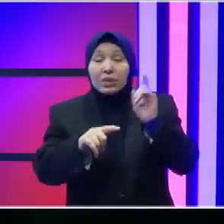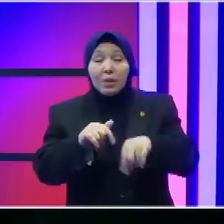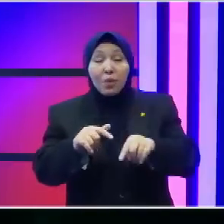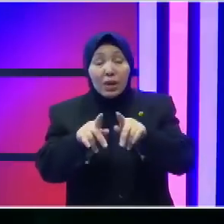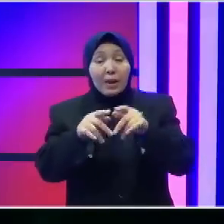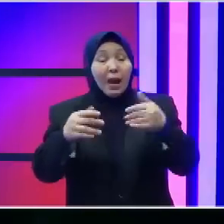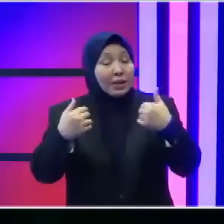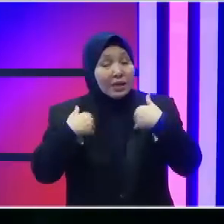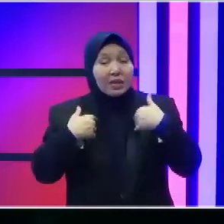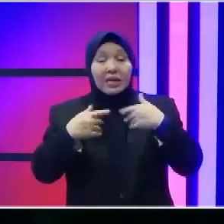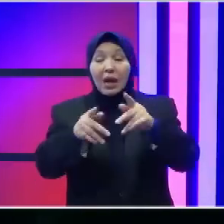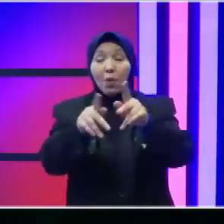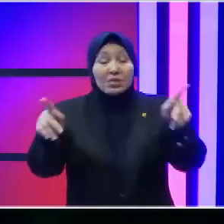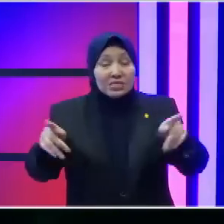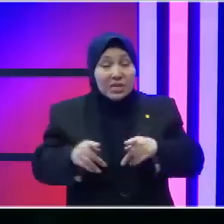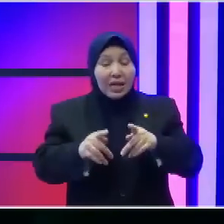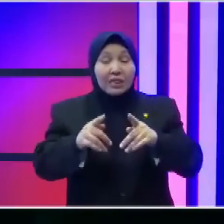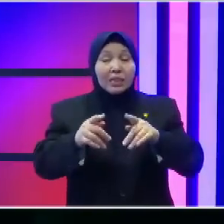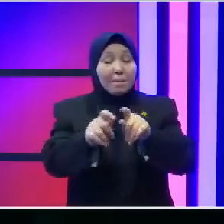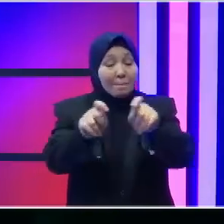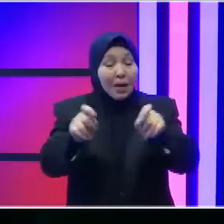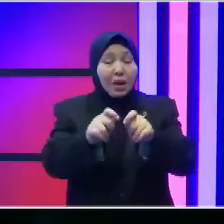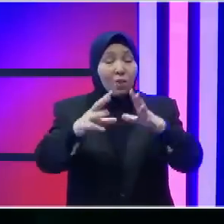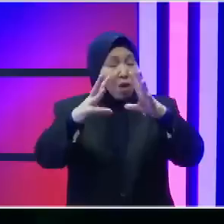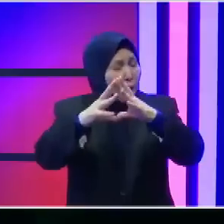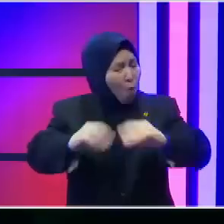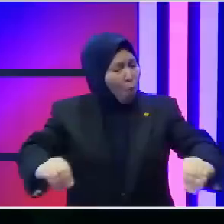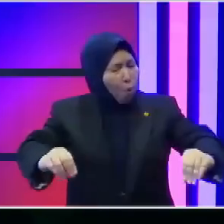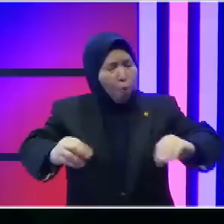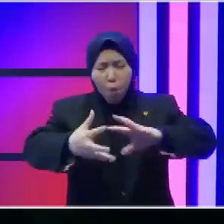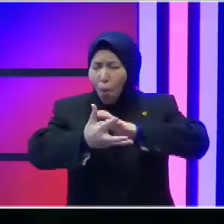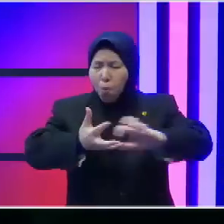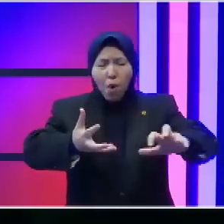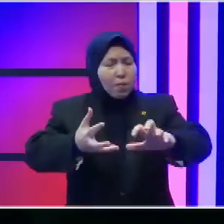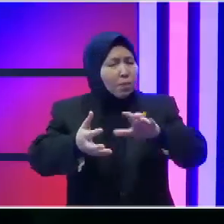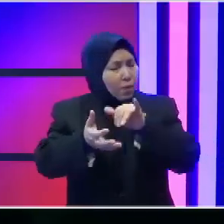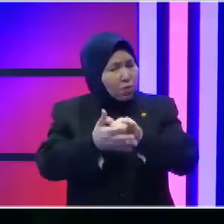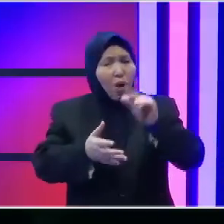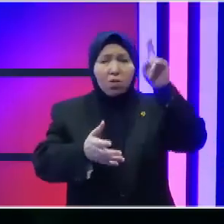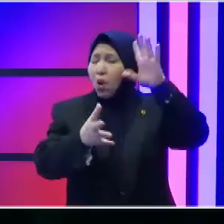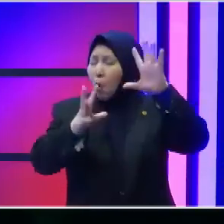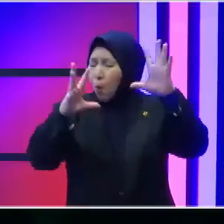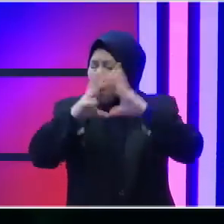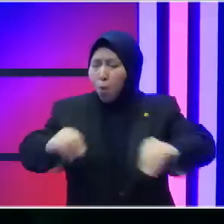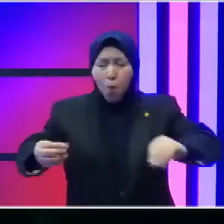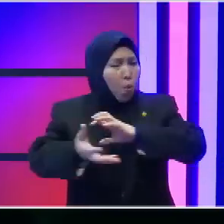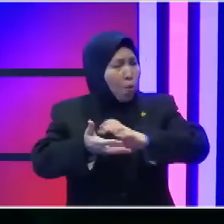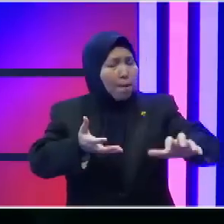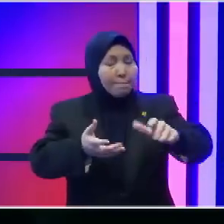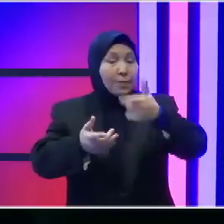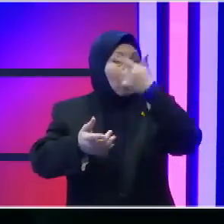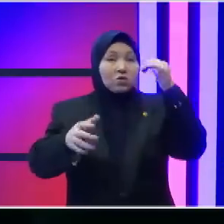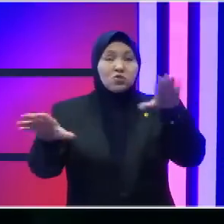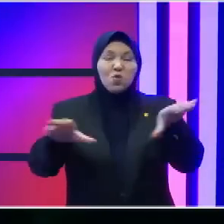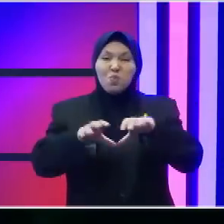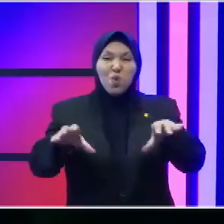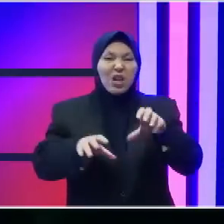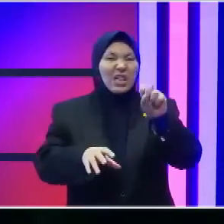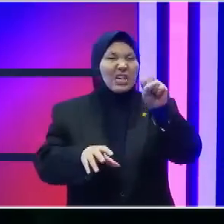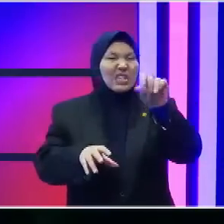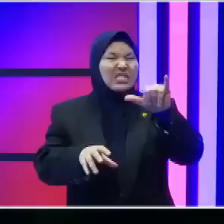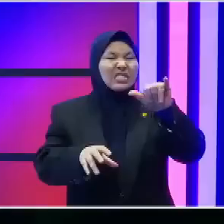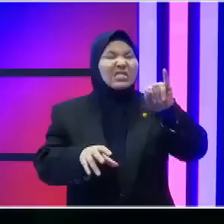kawasan orang-orang yang dimusnahkan. Maksudnya Allah musnahkan segala-galanya kerana apa? Kerana berbuat syirik. Dan syirik ini,